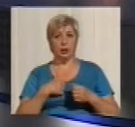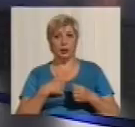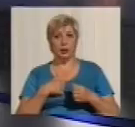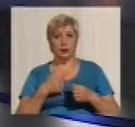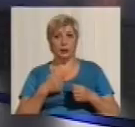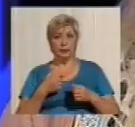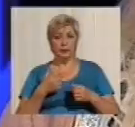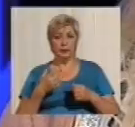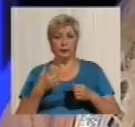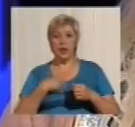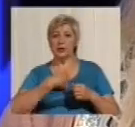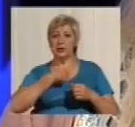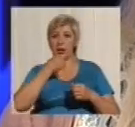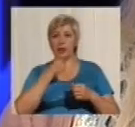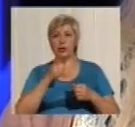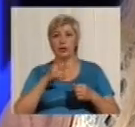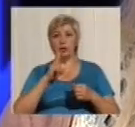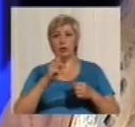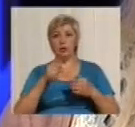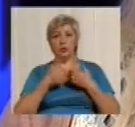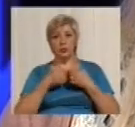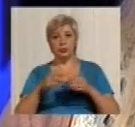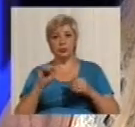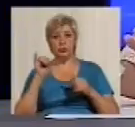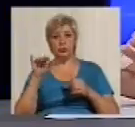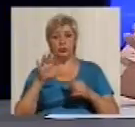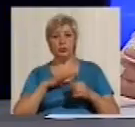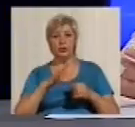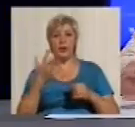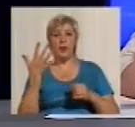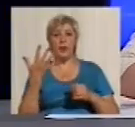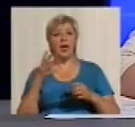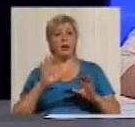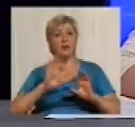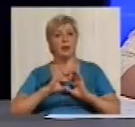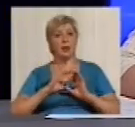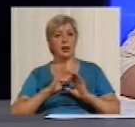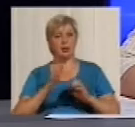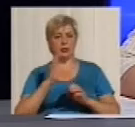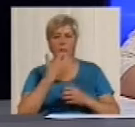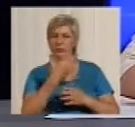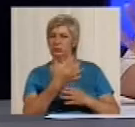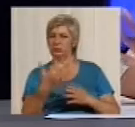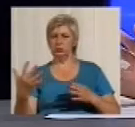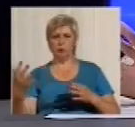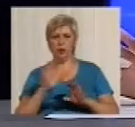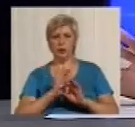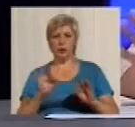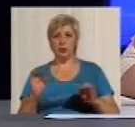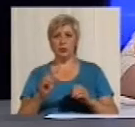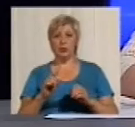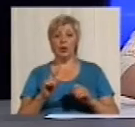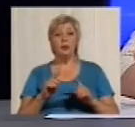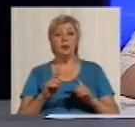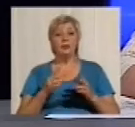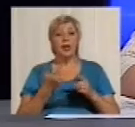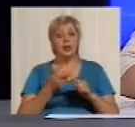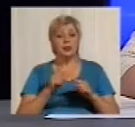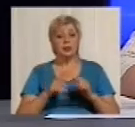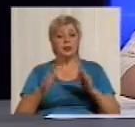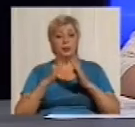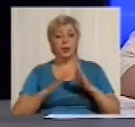випускалася, у них було 5 медалістів. А чи було якось зрозуміло вам, як батькам чи учням, що ці приміщення і територія,